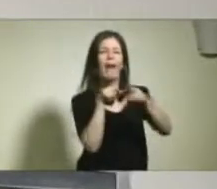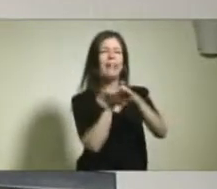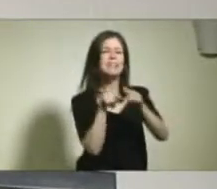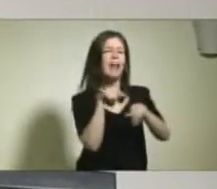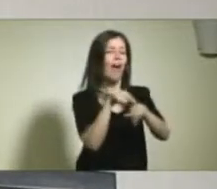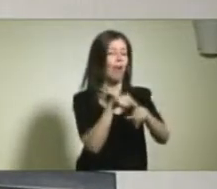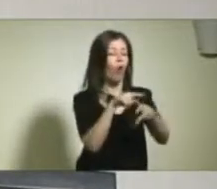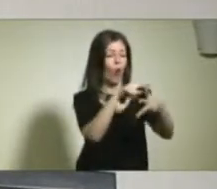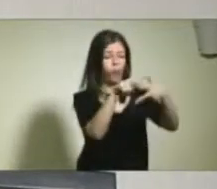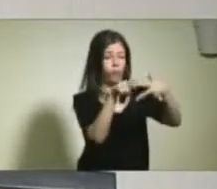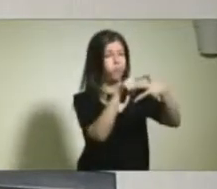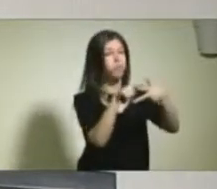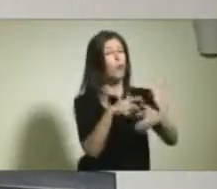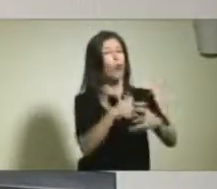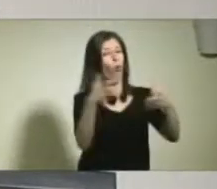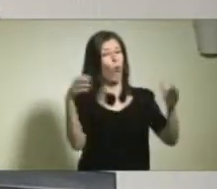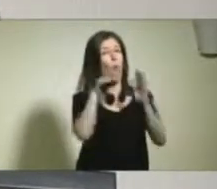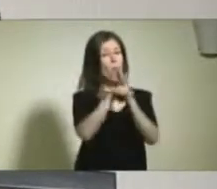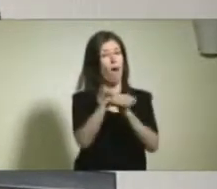françaises.